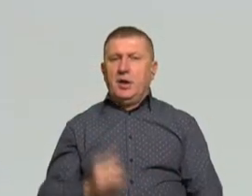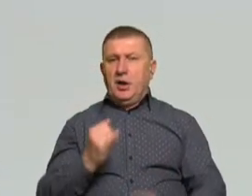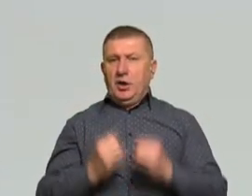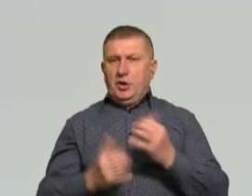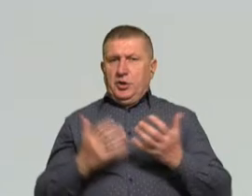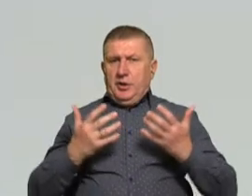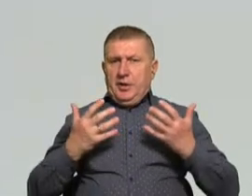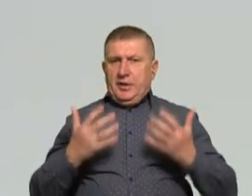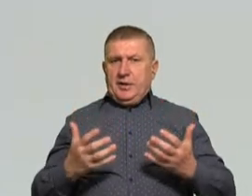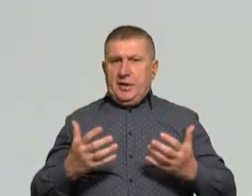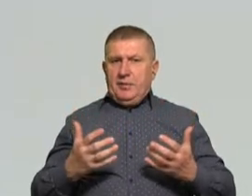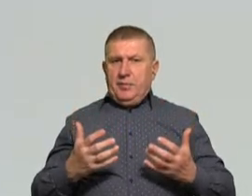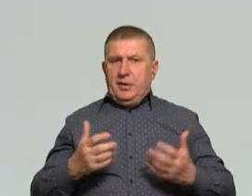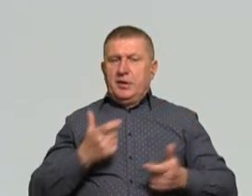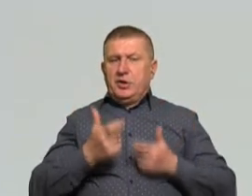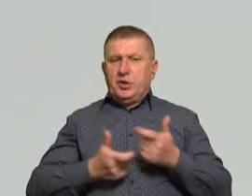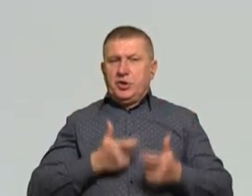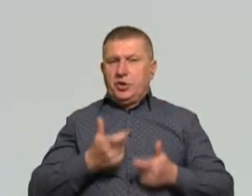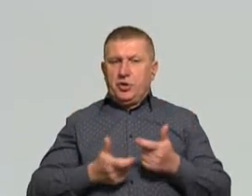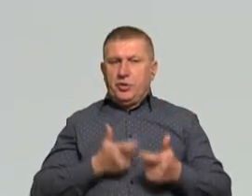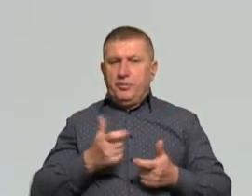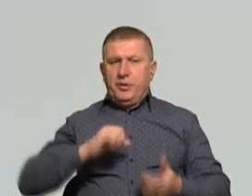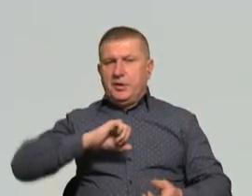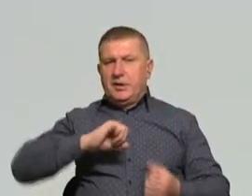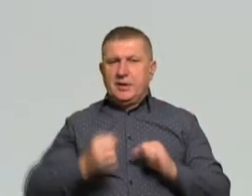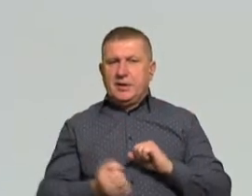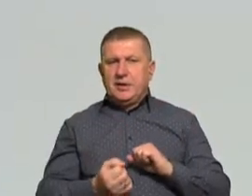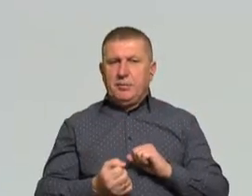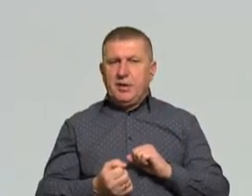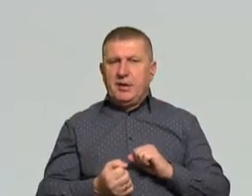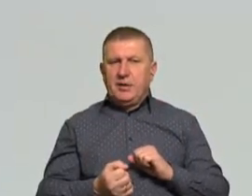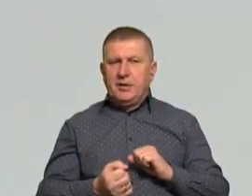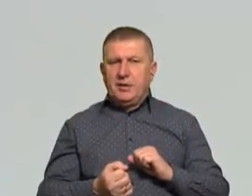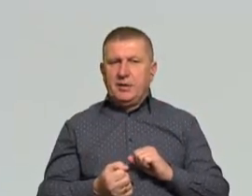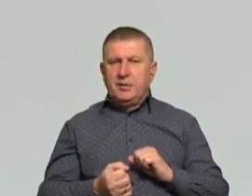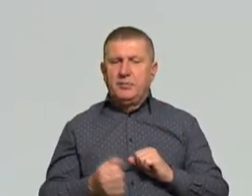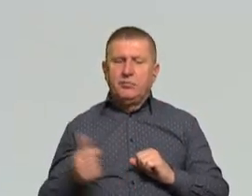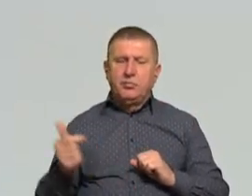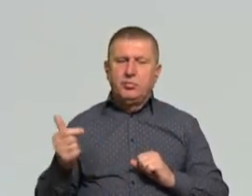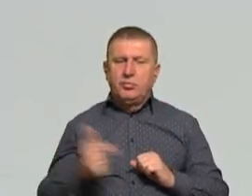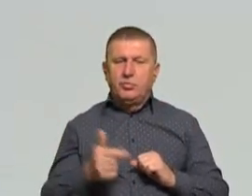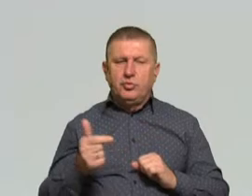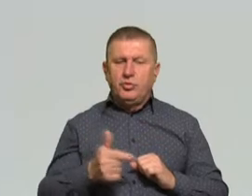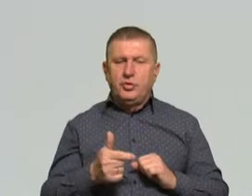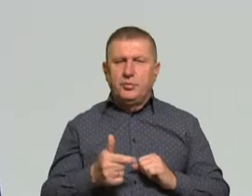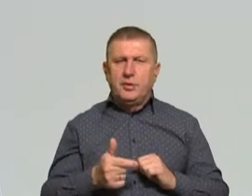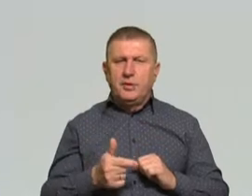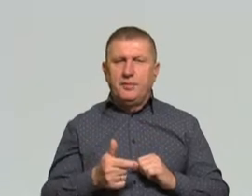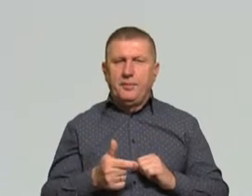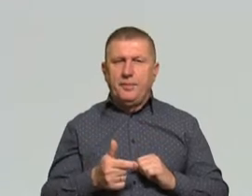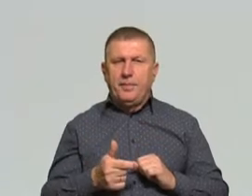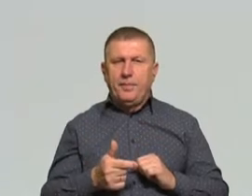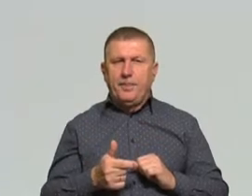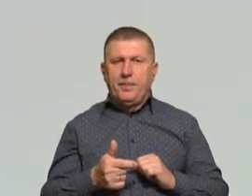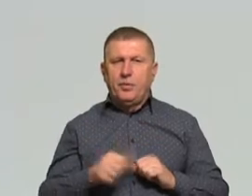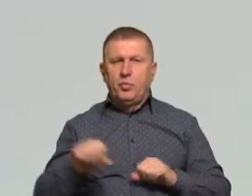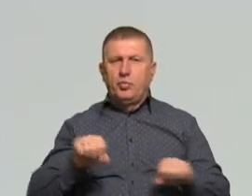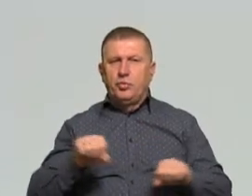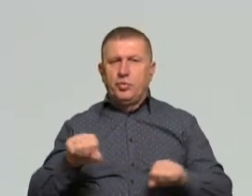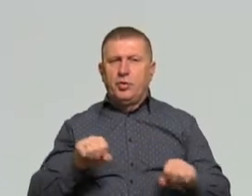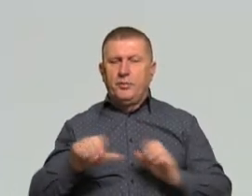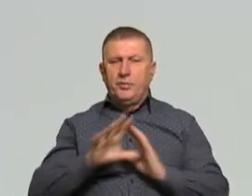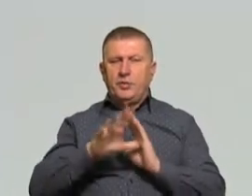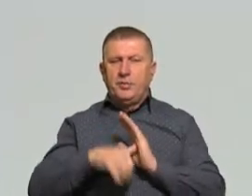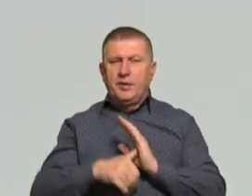rzeczywiście dokonać zmiany w tym obszarze, no to musimy uruchomić